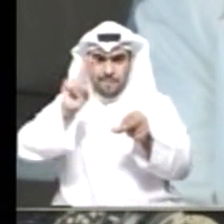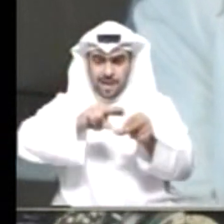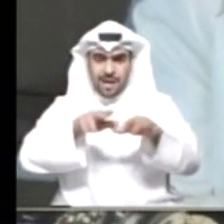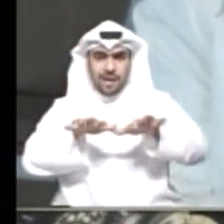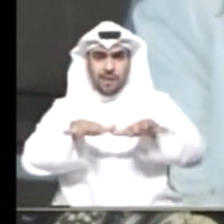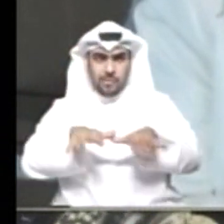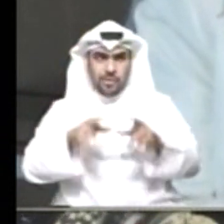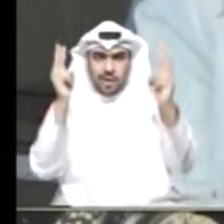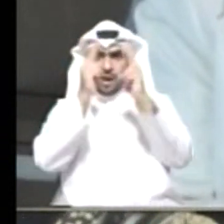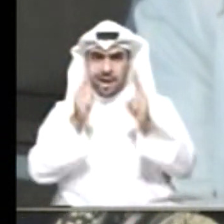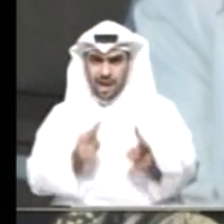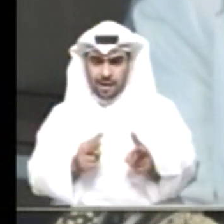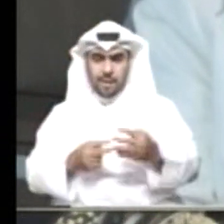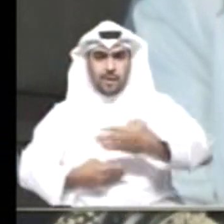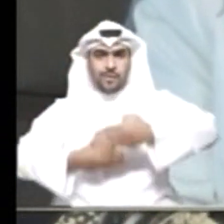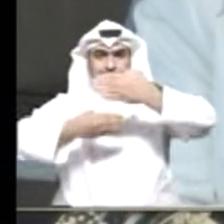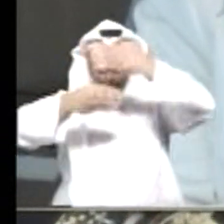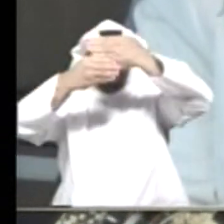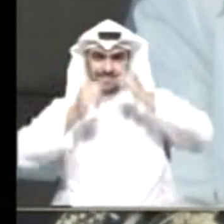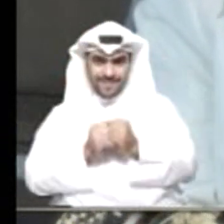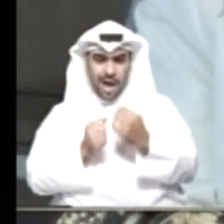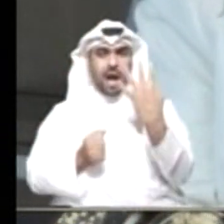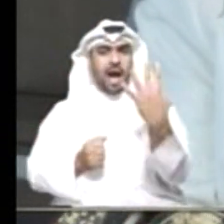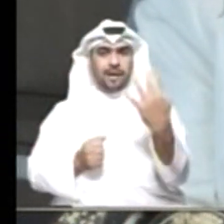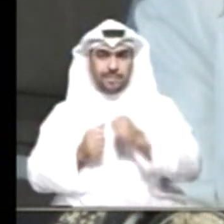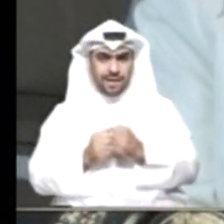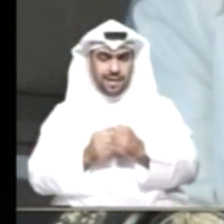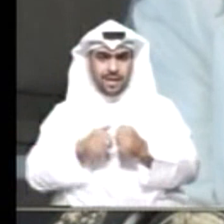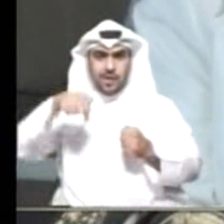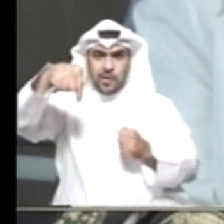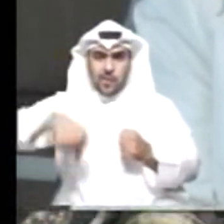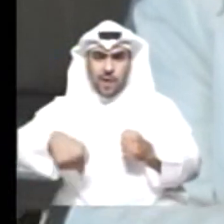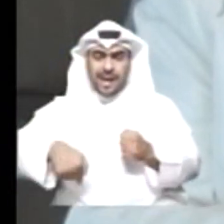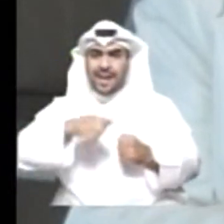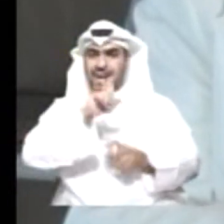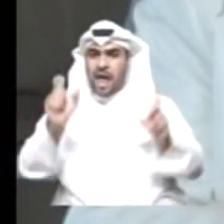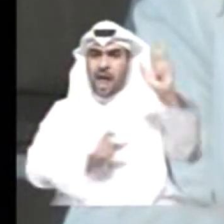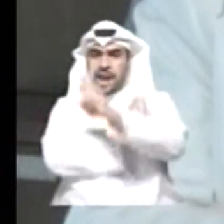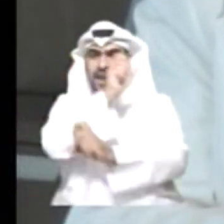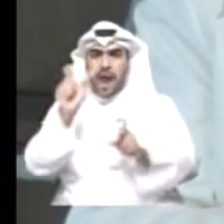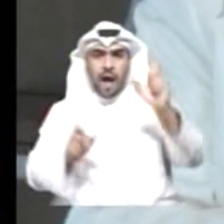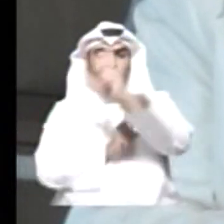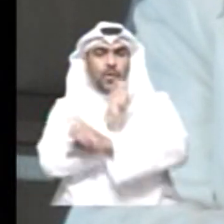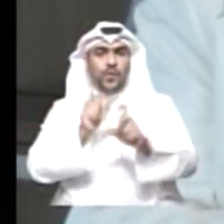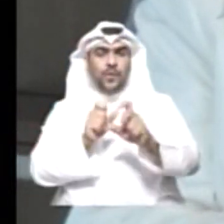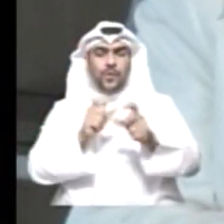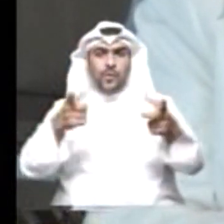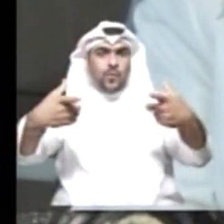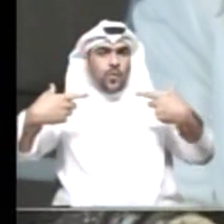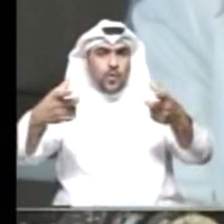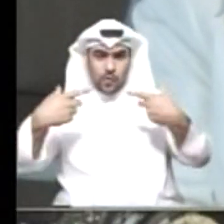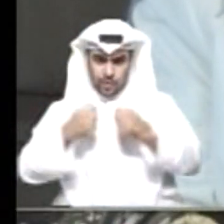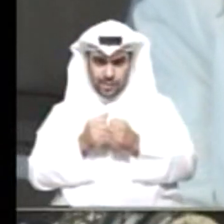وكمبيوتر وعلم العمارة. أيضا عندنا علم تكنولوجيا النانو، عندنا أيضا الغذاء